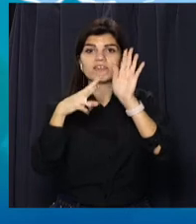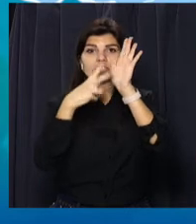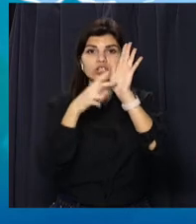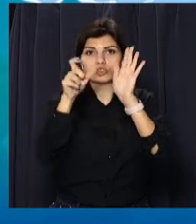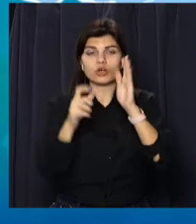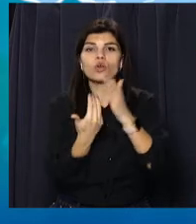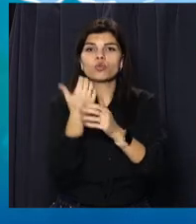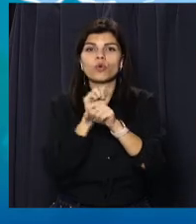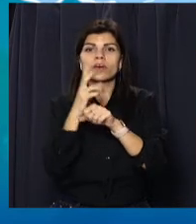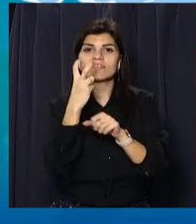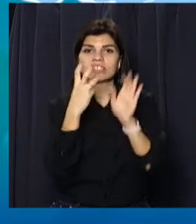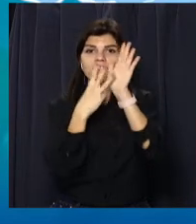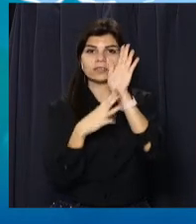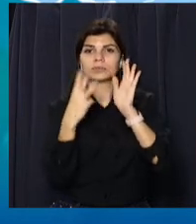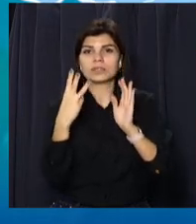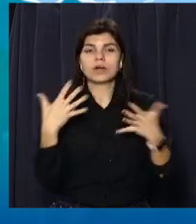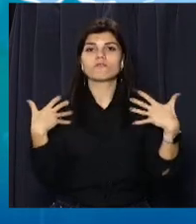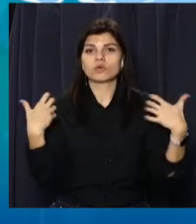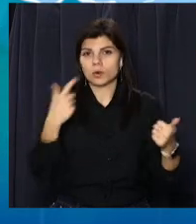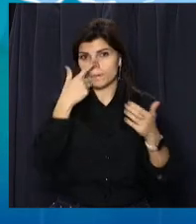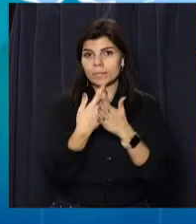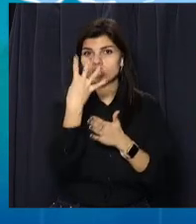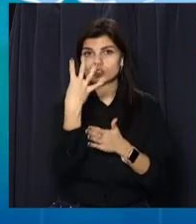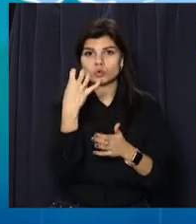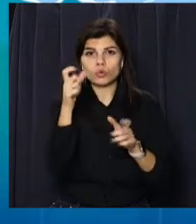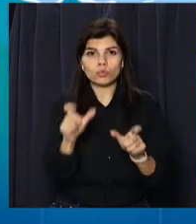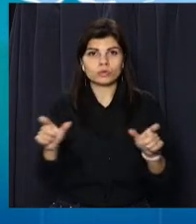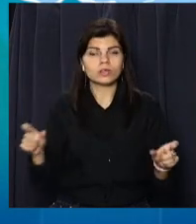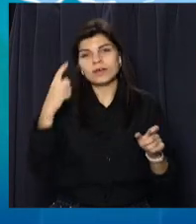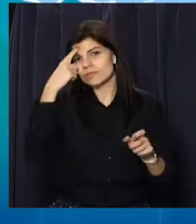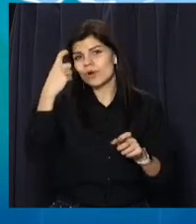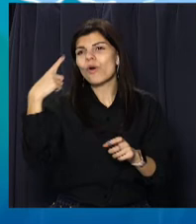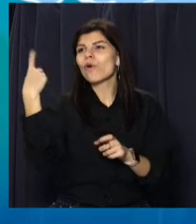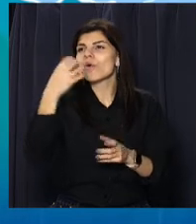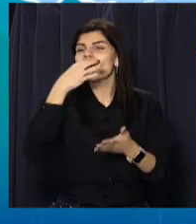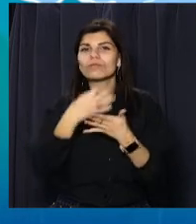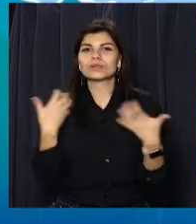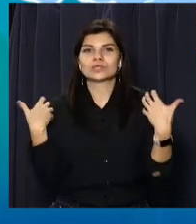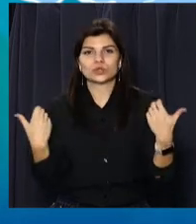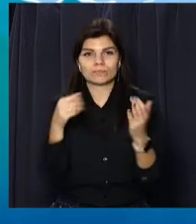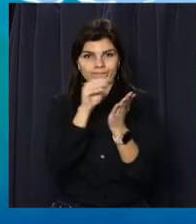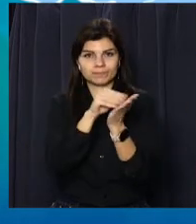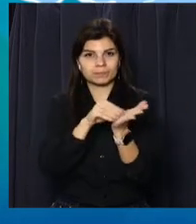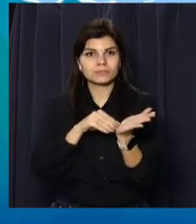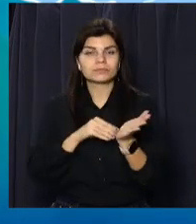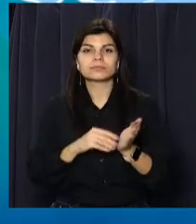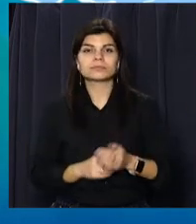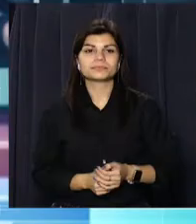ковід-хворих – 283. Одужали понад 400 людей. Про це повідомили в обласному департаменті охорони